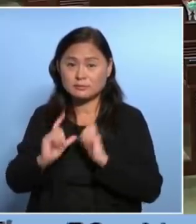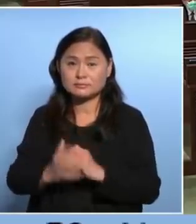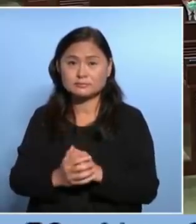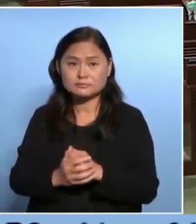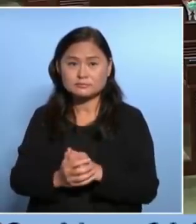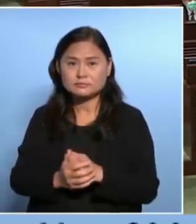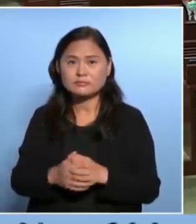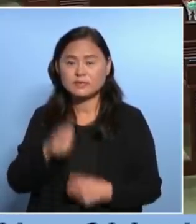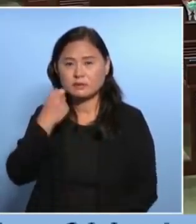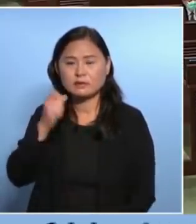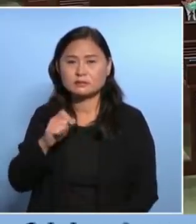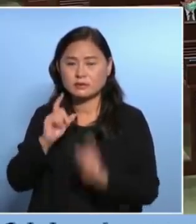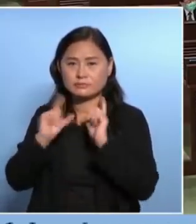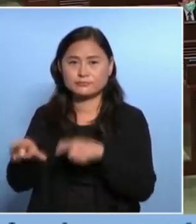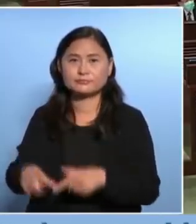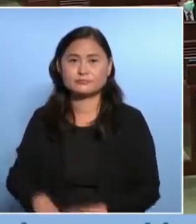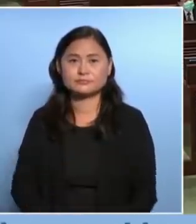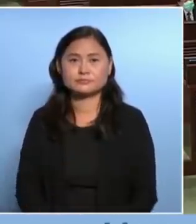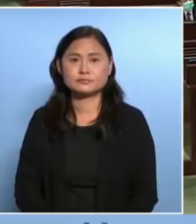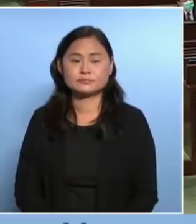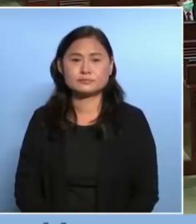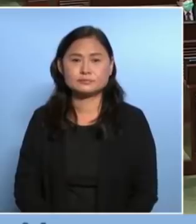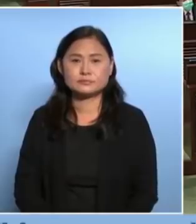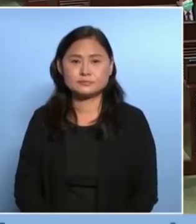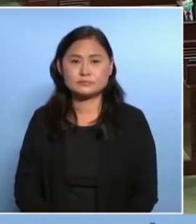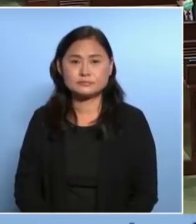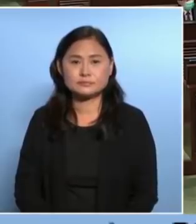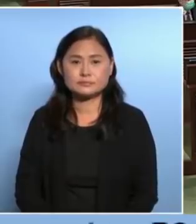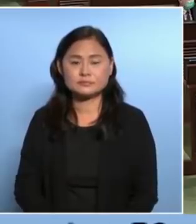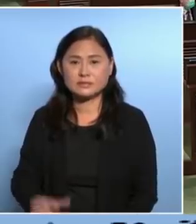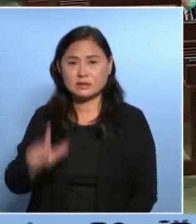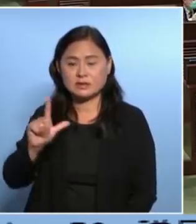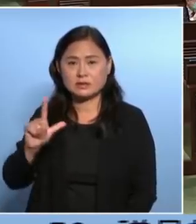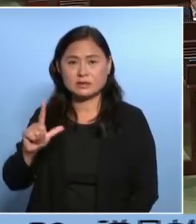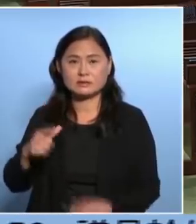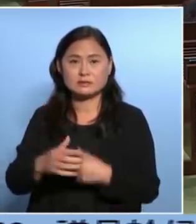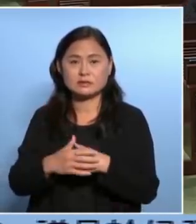想做一個簡單的回應，謝謝。 好啊。李家超局長。